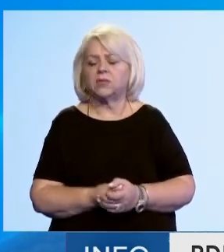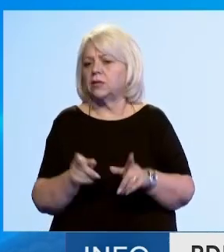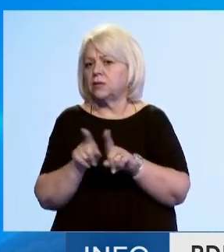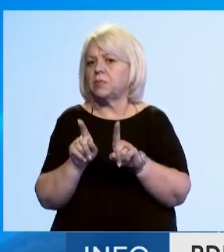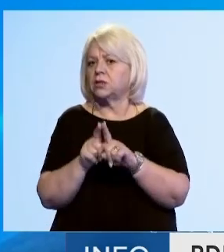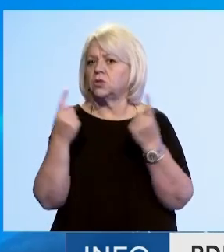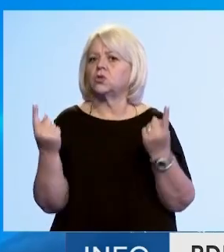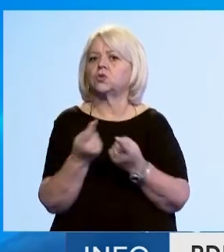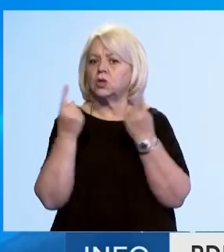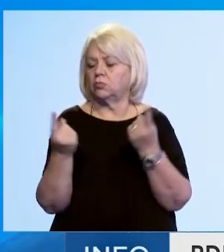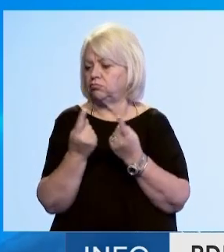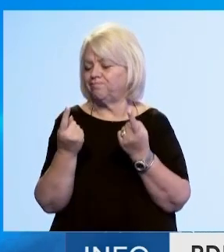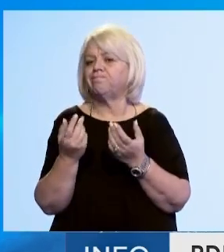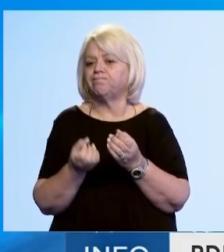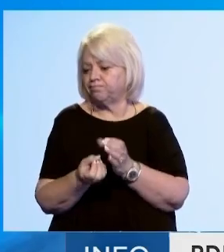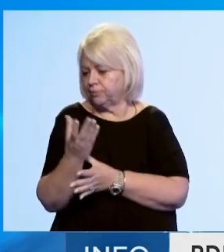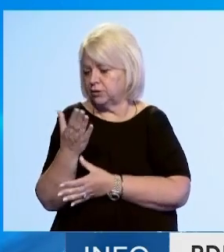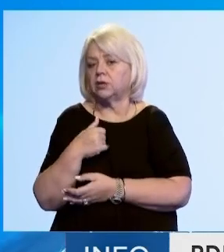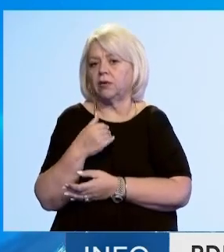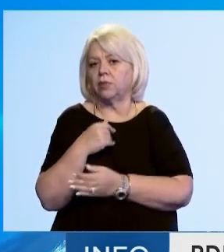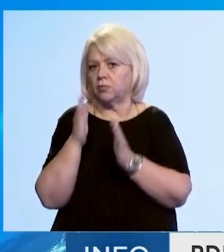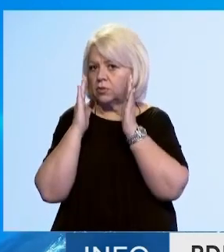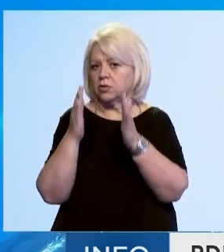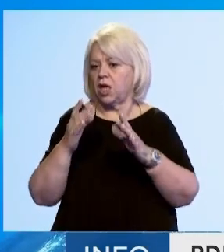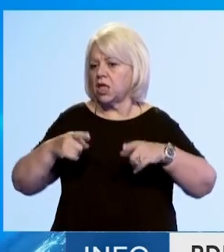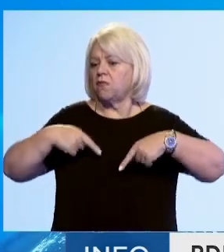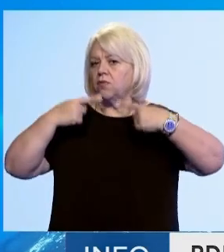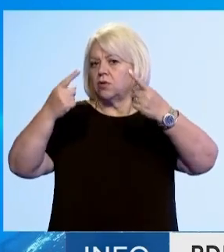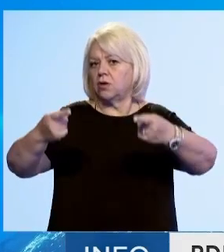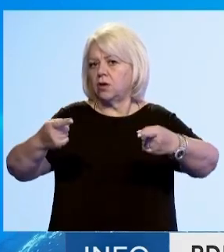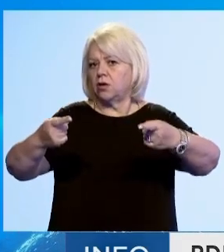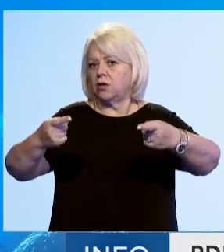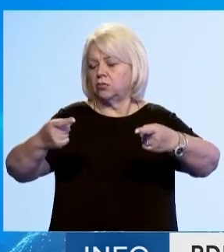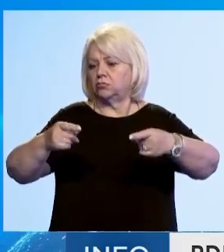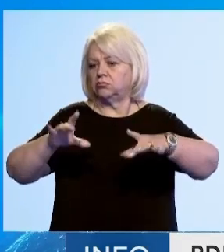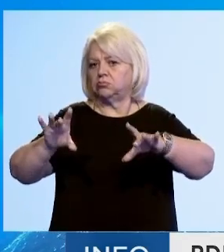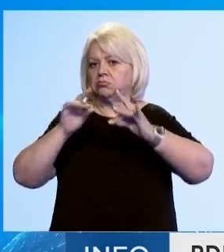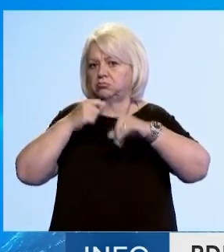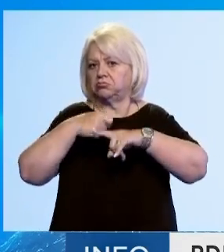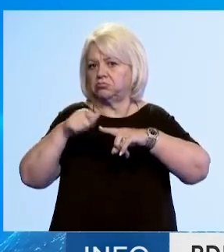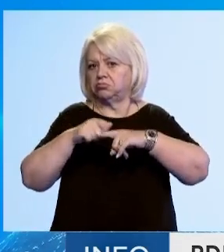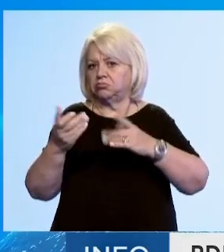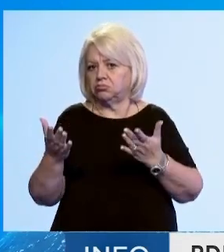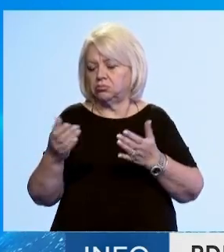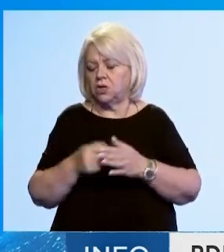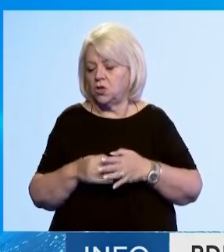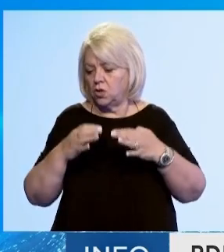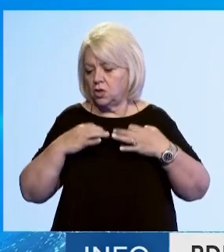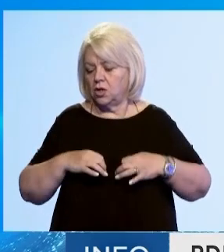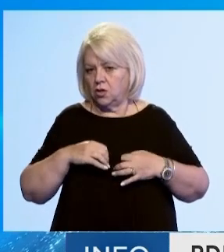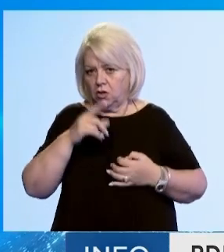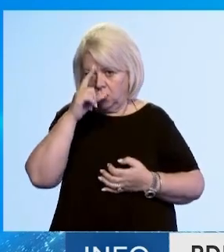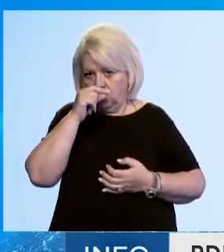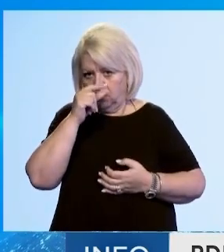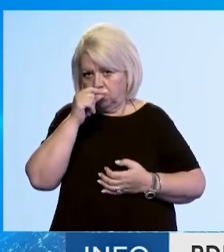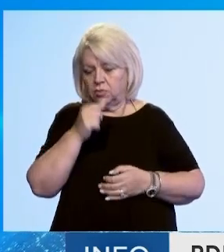situatës së krijuar, ne besojmë që nga javë ardhme do të gjendet zgjidhje shpejt dhe kryetari i komunës do të emërojë dy